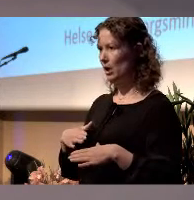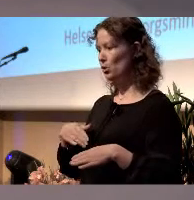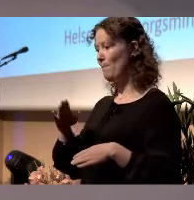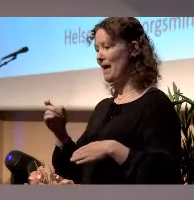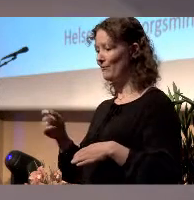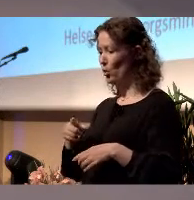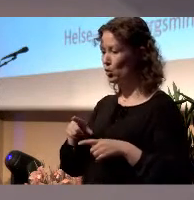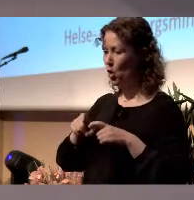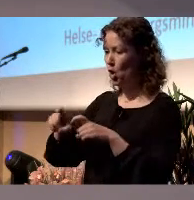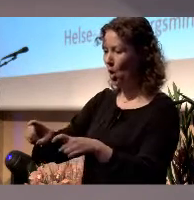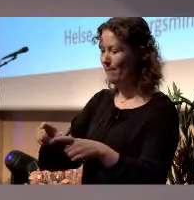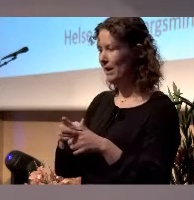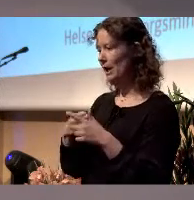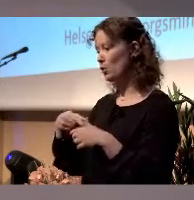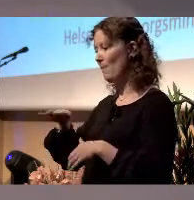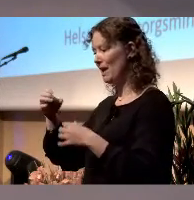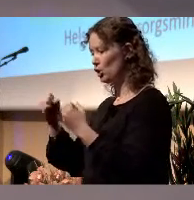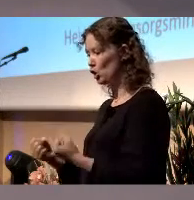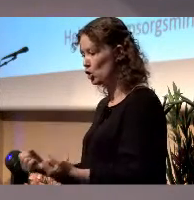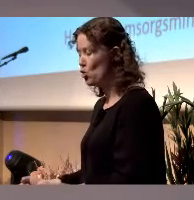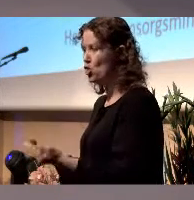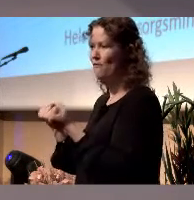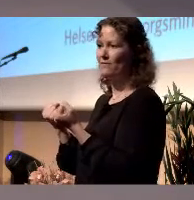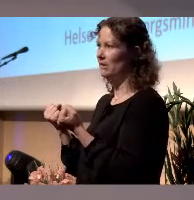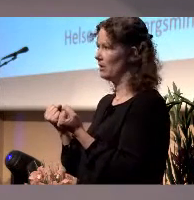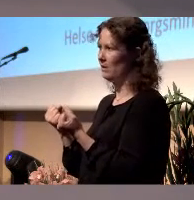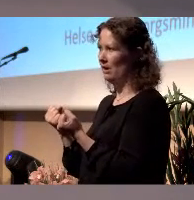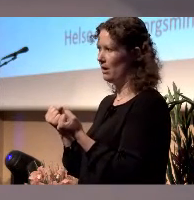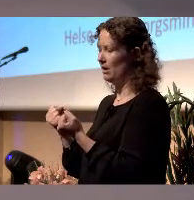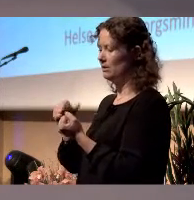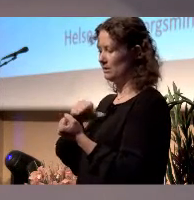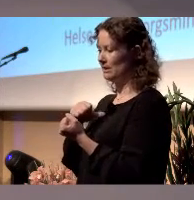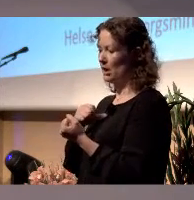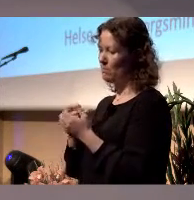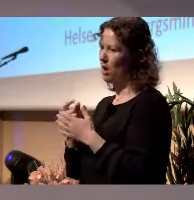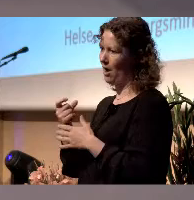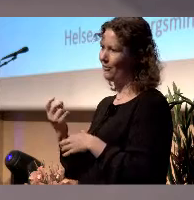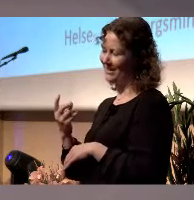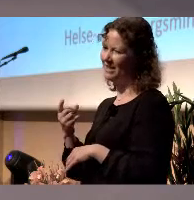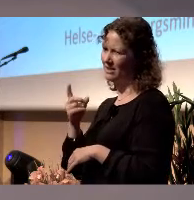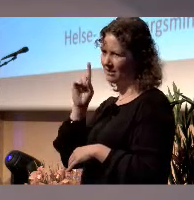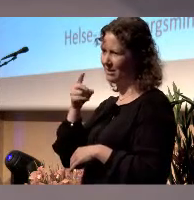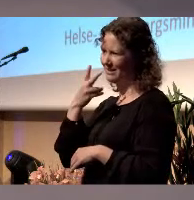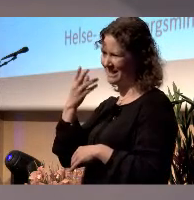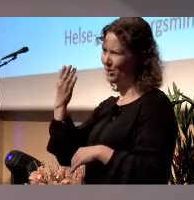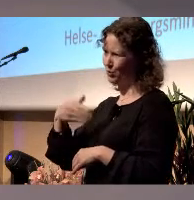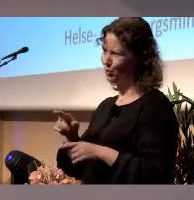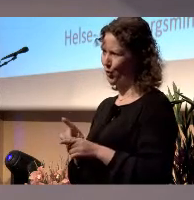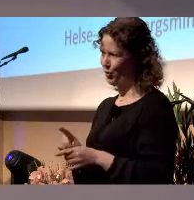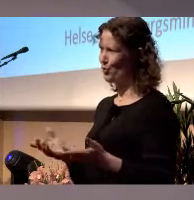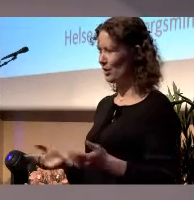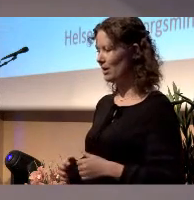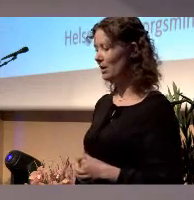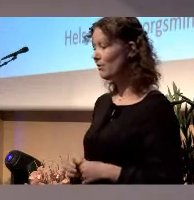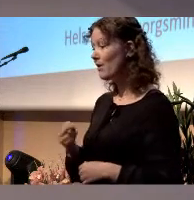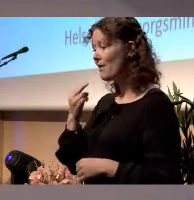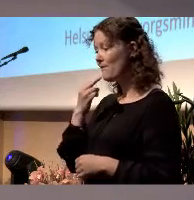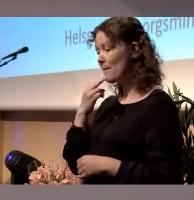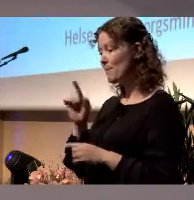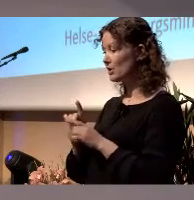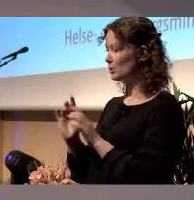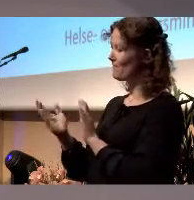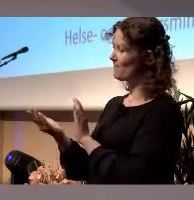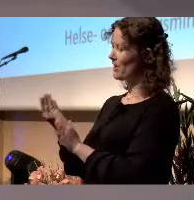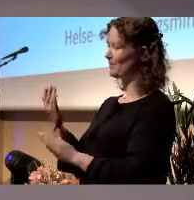springer, eller til tyngre du løfter. Selv om det noen ganger ser sånn ut. For hvem er det som fremstilles